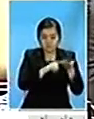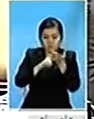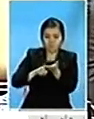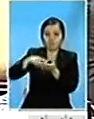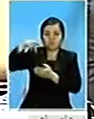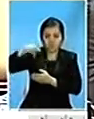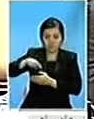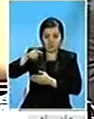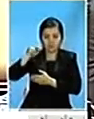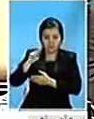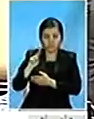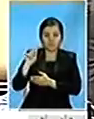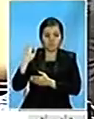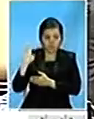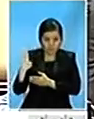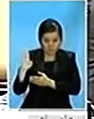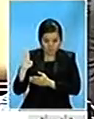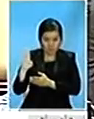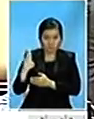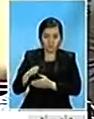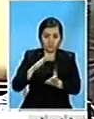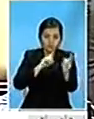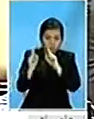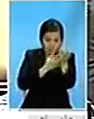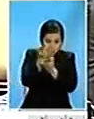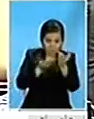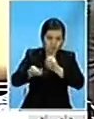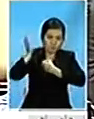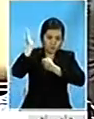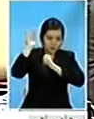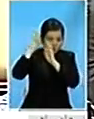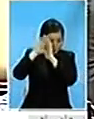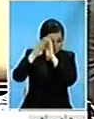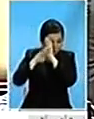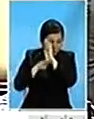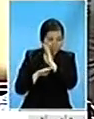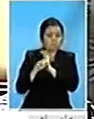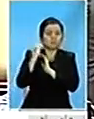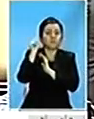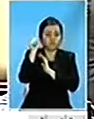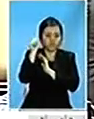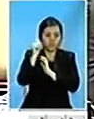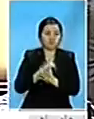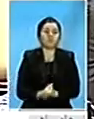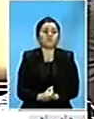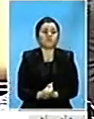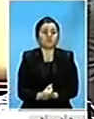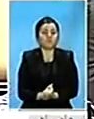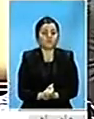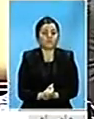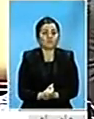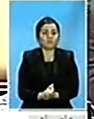ซึ่งท่านสมาชิกจะมีโอกาสวิเคราะห์วิจารณ์และอภิปรายในรายงบประมาณได้อย่างลงรายละเอียดการดำเนินการดังกล่